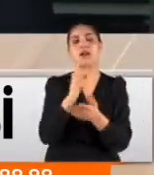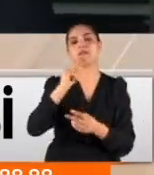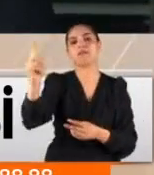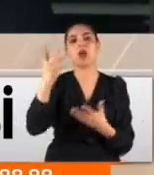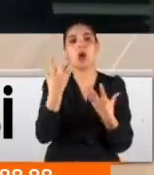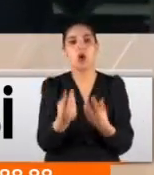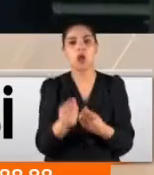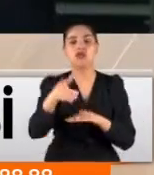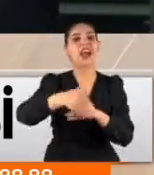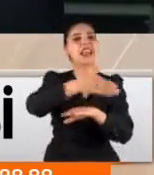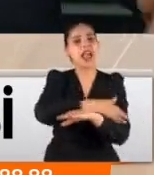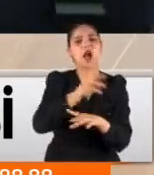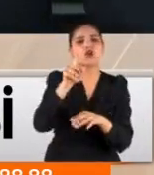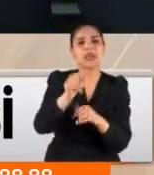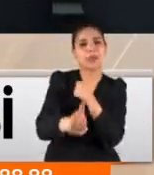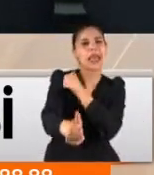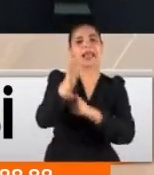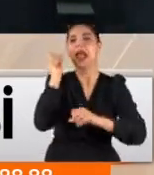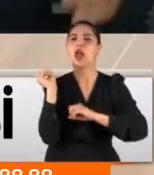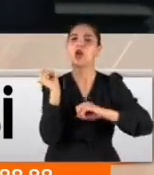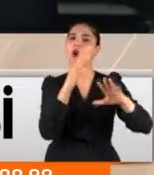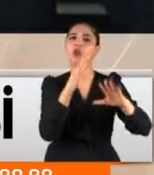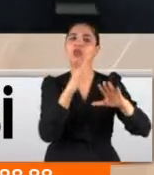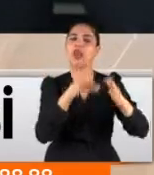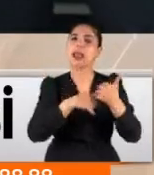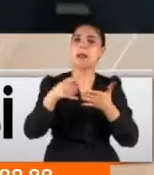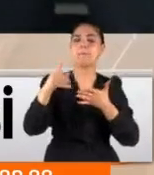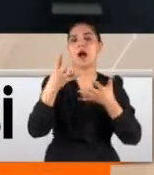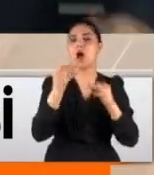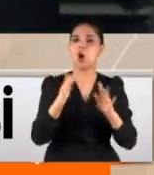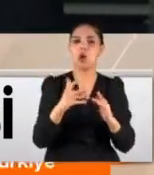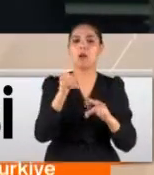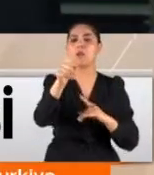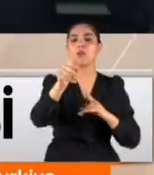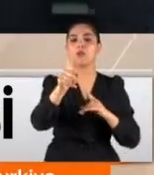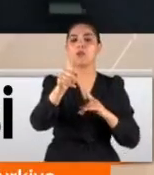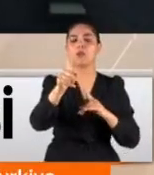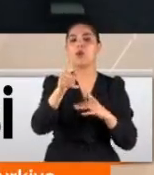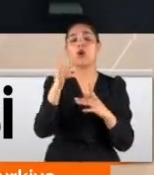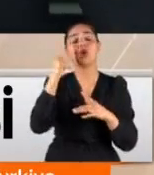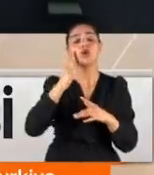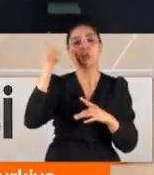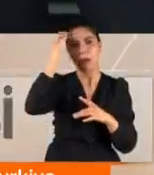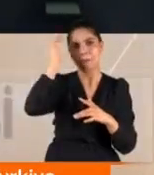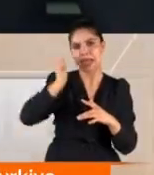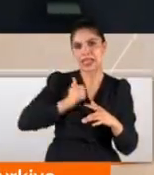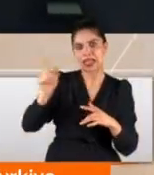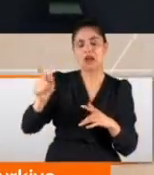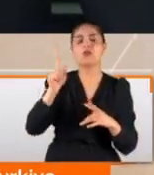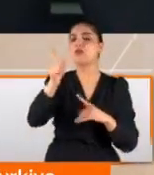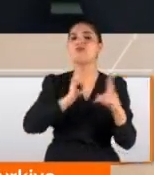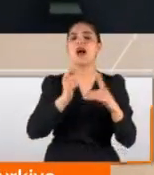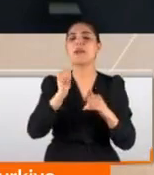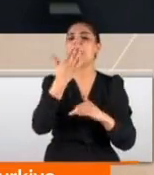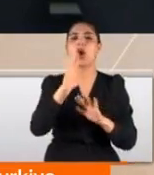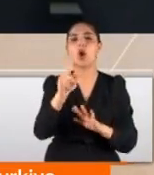yada daha önce olduğu gibi iade edebilir Anayasa Mahkemesi ya da hiç görmeye gerek Yargıtay Cumhuriyet Başsavcılığı Afedersiniz ya da hiç görmeye